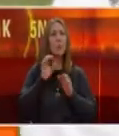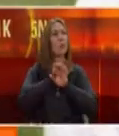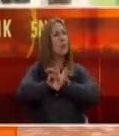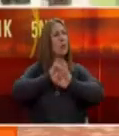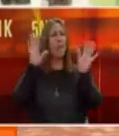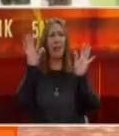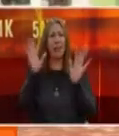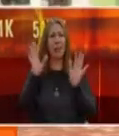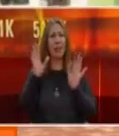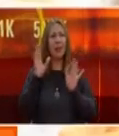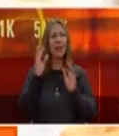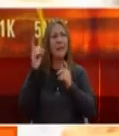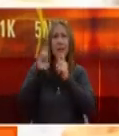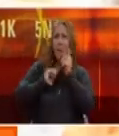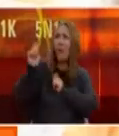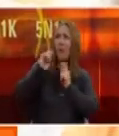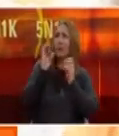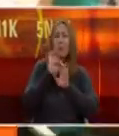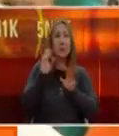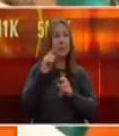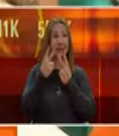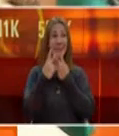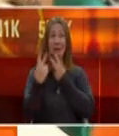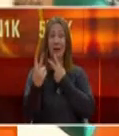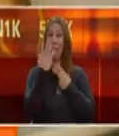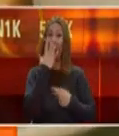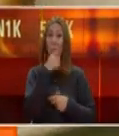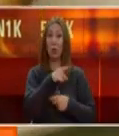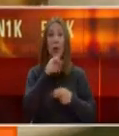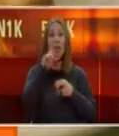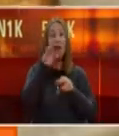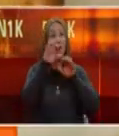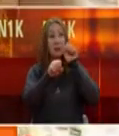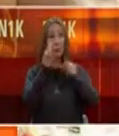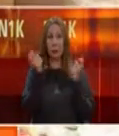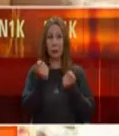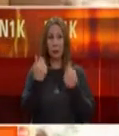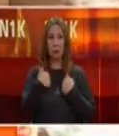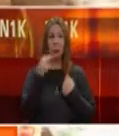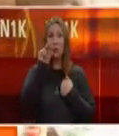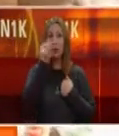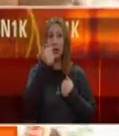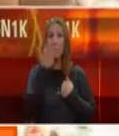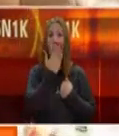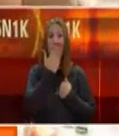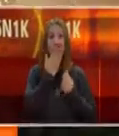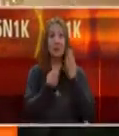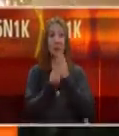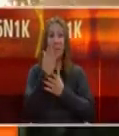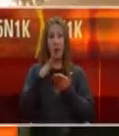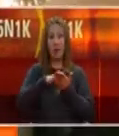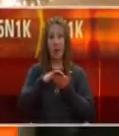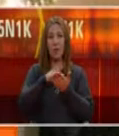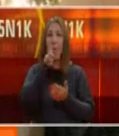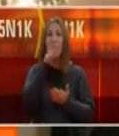mükemmel tepkiler alıyoruz. Şu anda sırada bekliyorlar. Rezervasyonla çalışıyoruz. 36 okul sabah kahvaltılarına